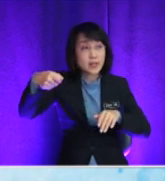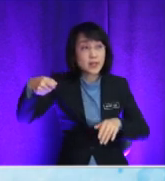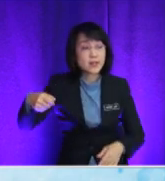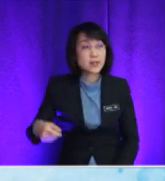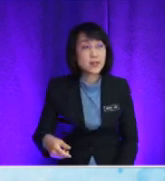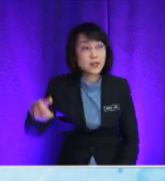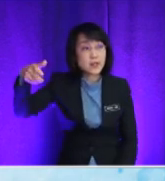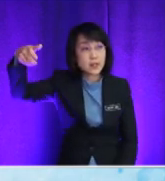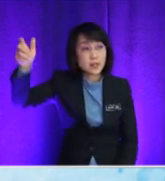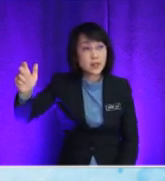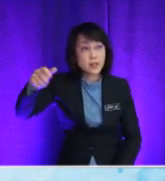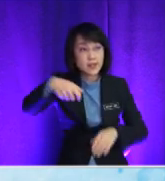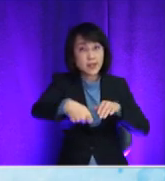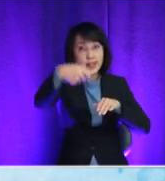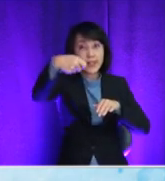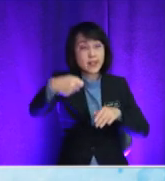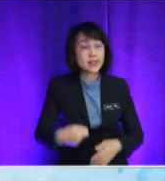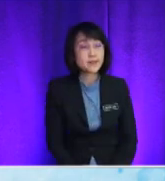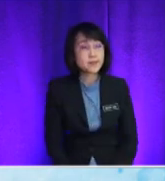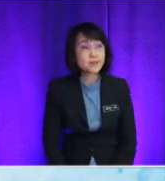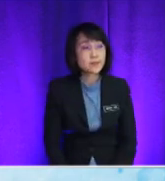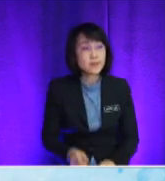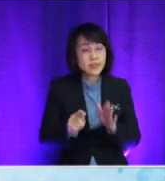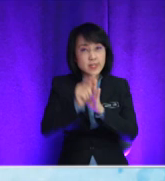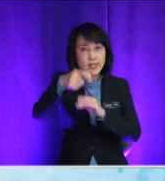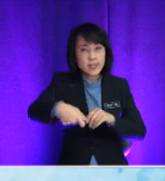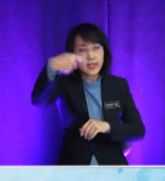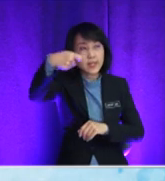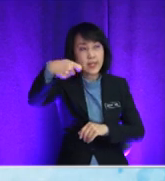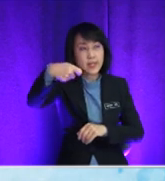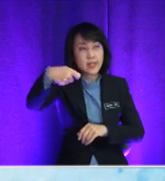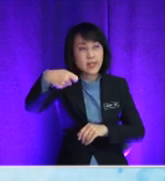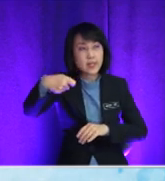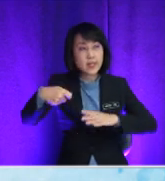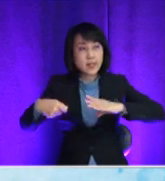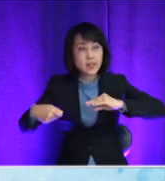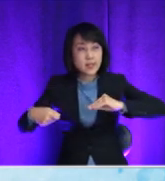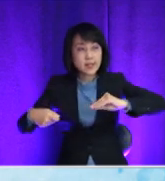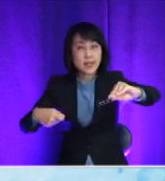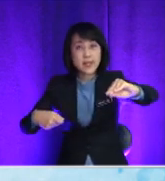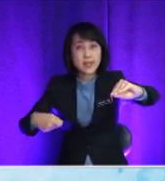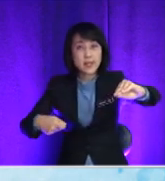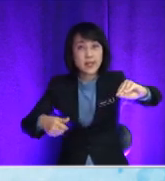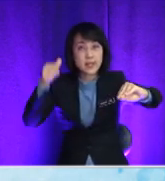setinggi yang boleh lepas tuh naikkan tuas angkat tarik ke belakang oke